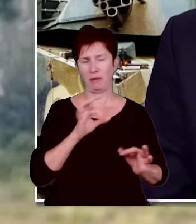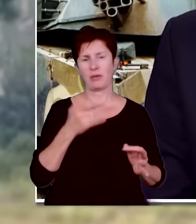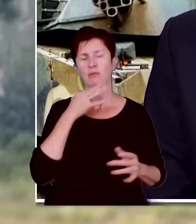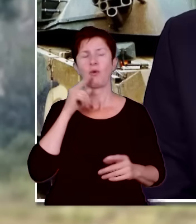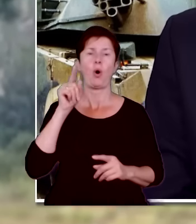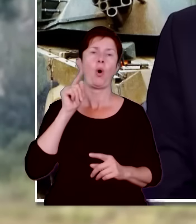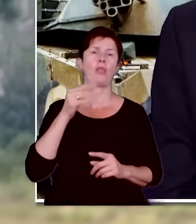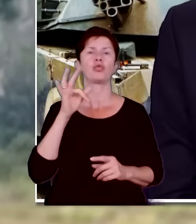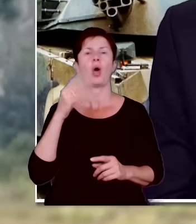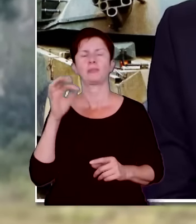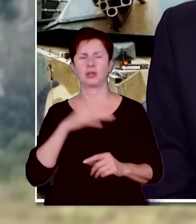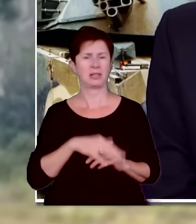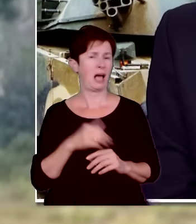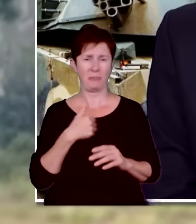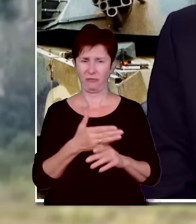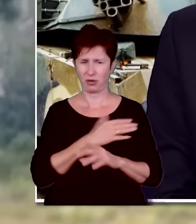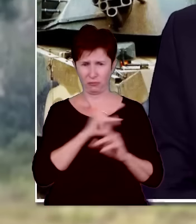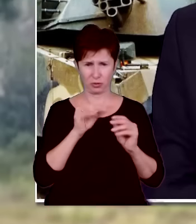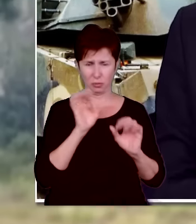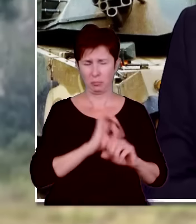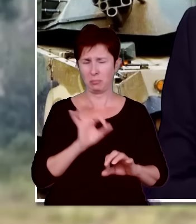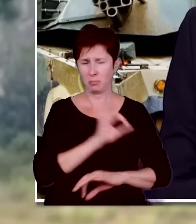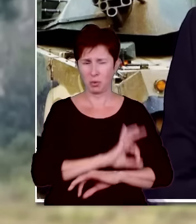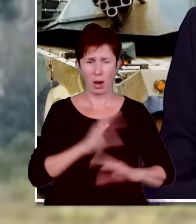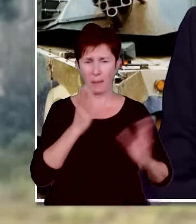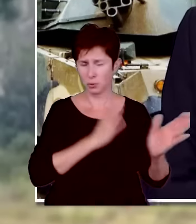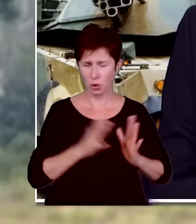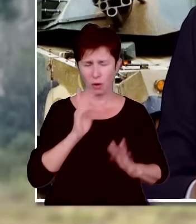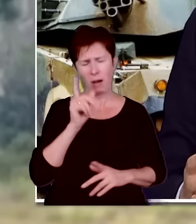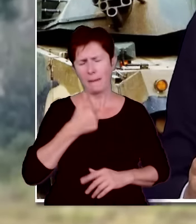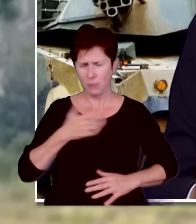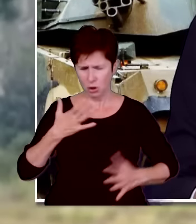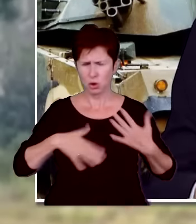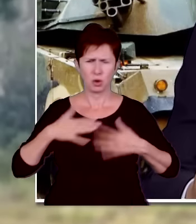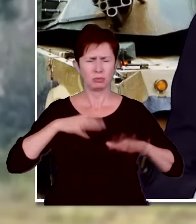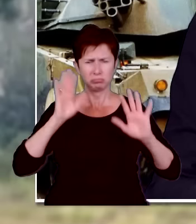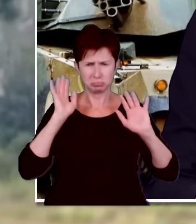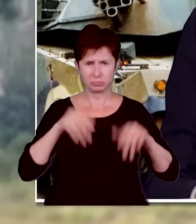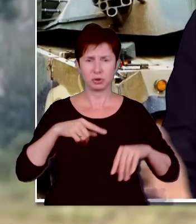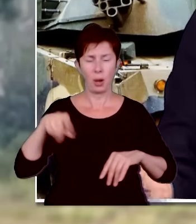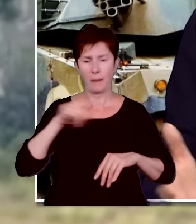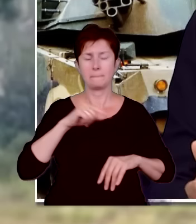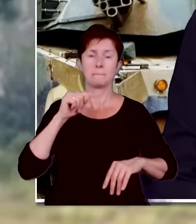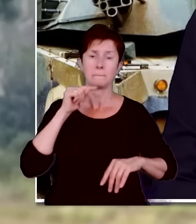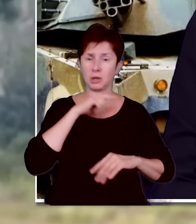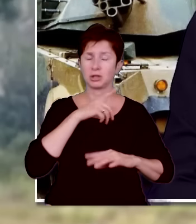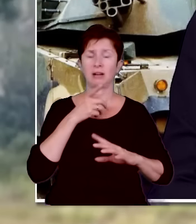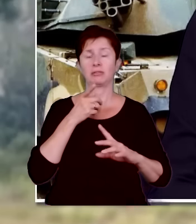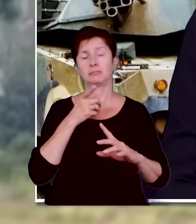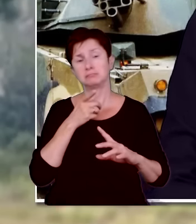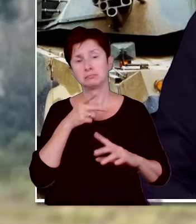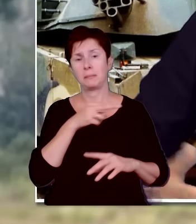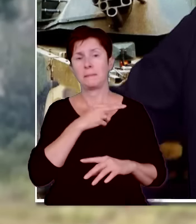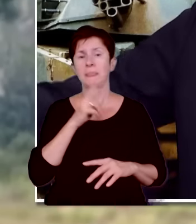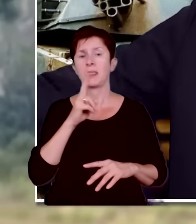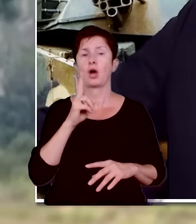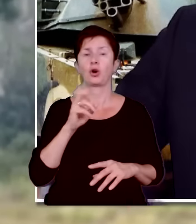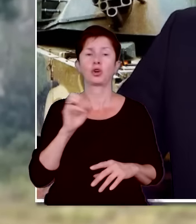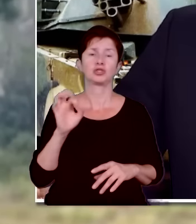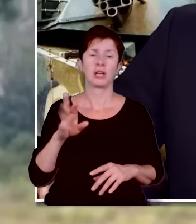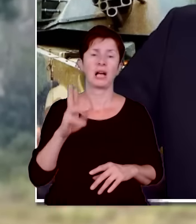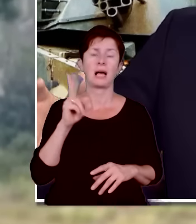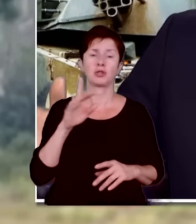wszystko przez nas przygotowane i my się z tego cieszymy i to też jest bardzo dobrze że potrafił się SPR przeciwstawić w tym sensie premier Kosiniak Kamysz tym